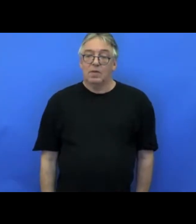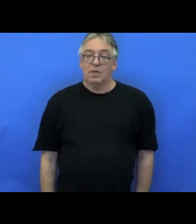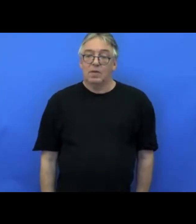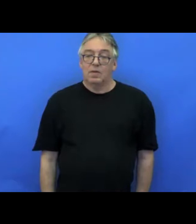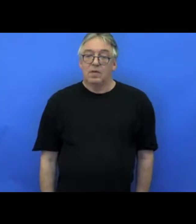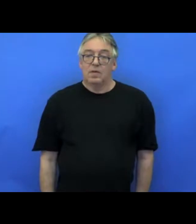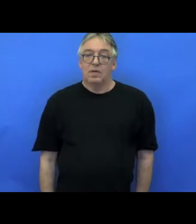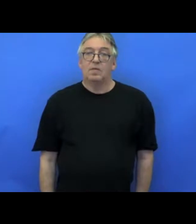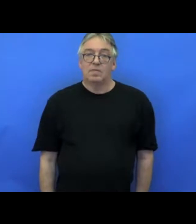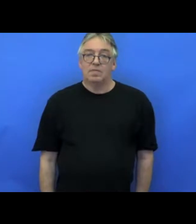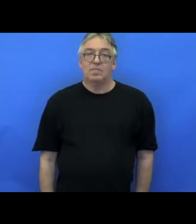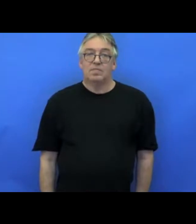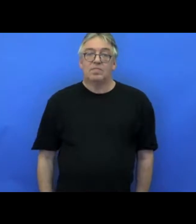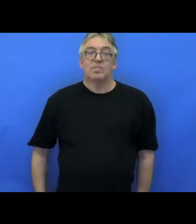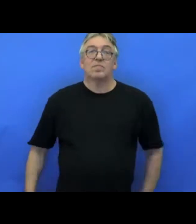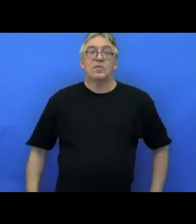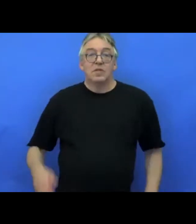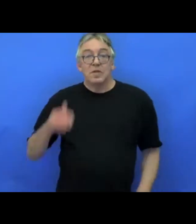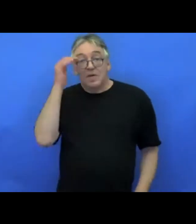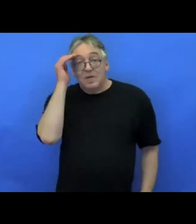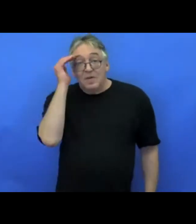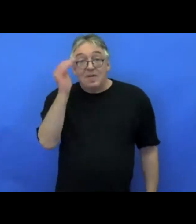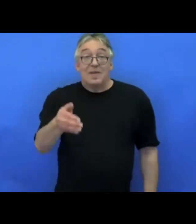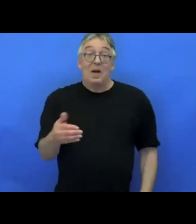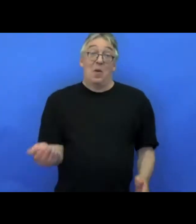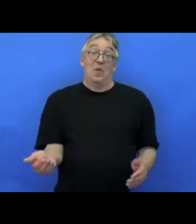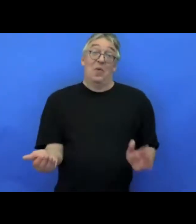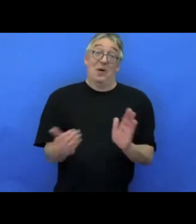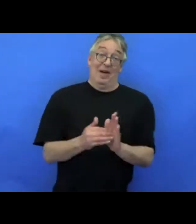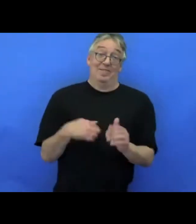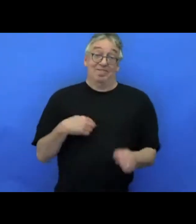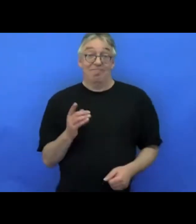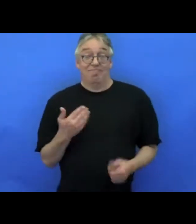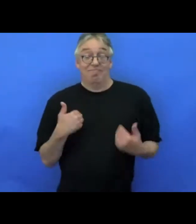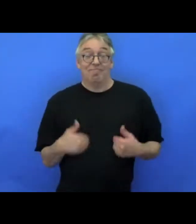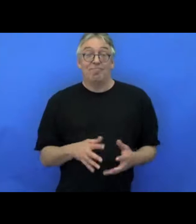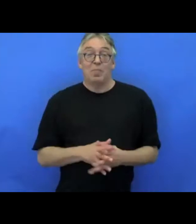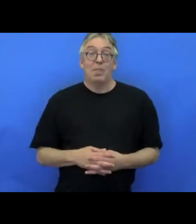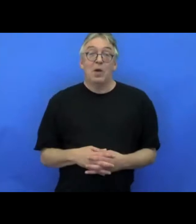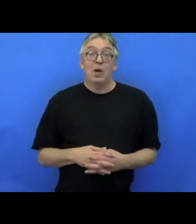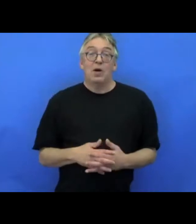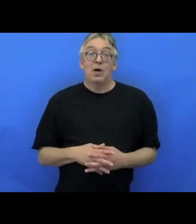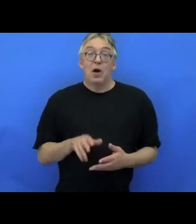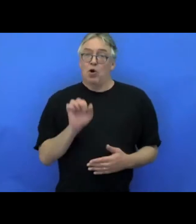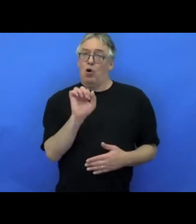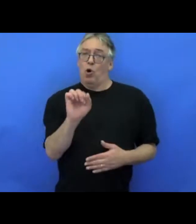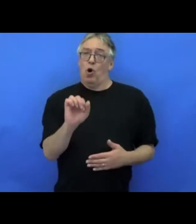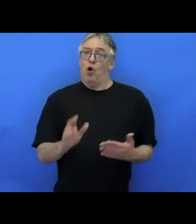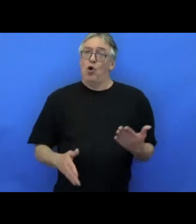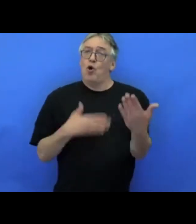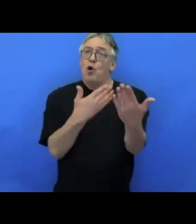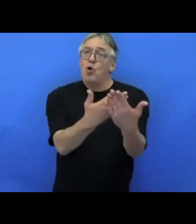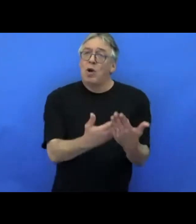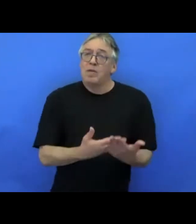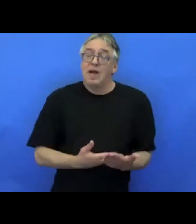مرحبا مرة أخرى. Hi again. The recommendations in this concern, there